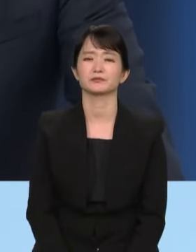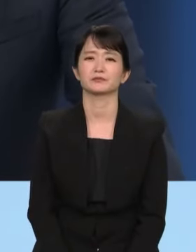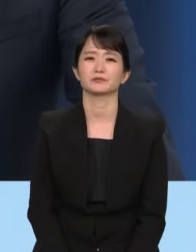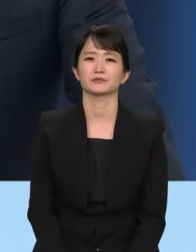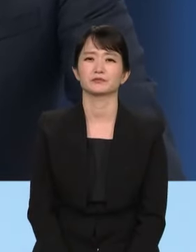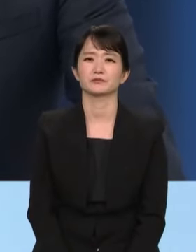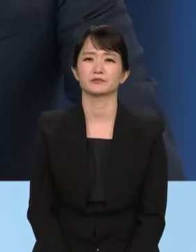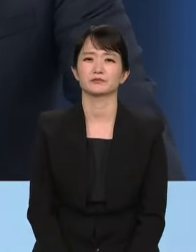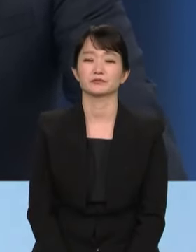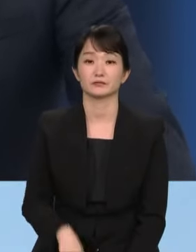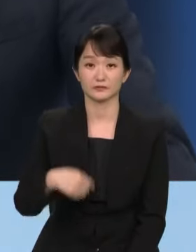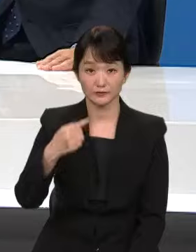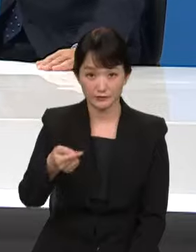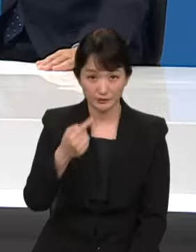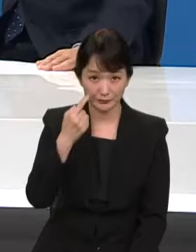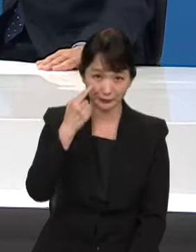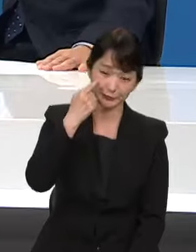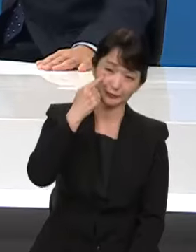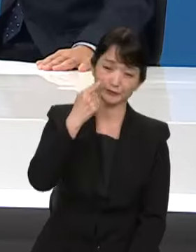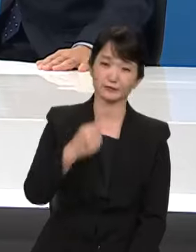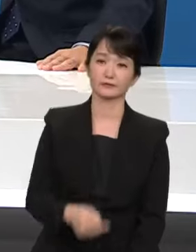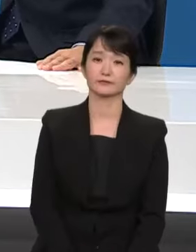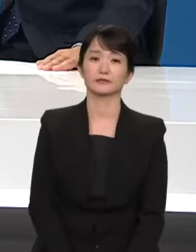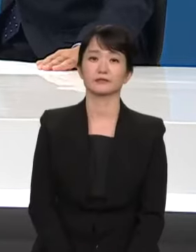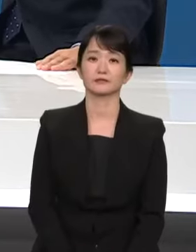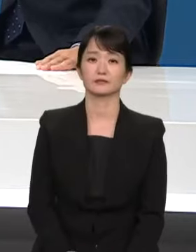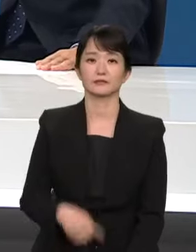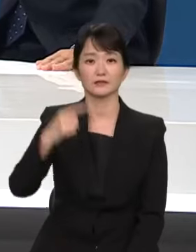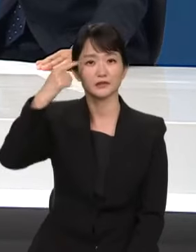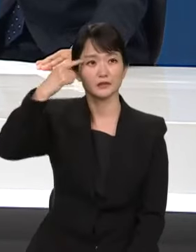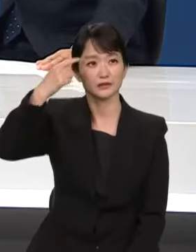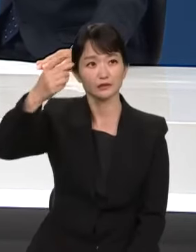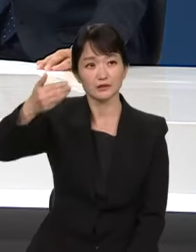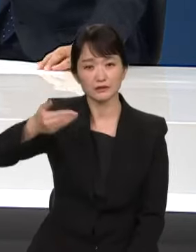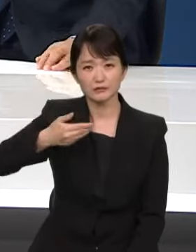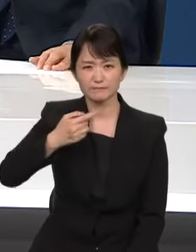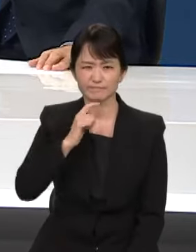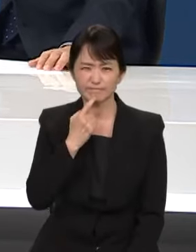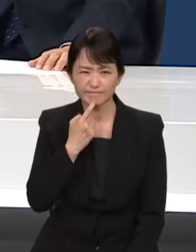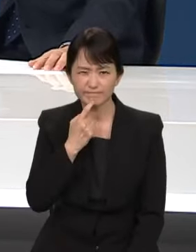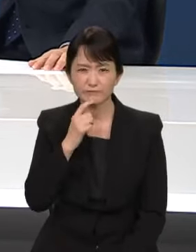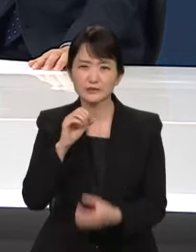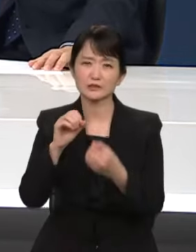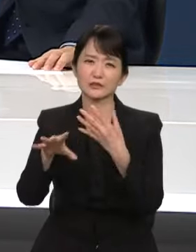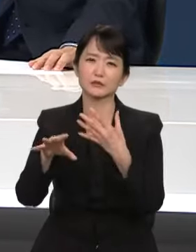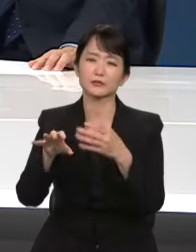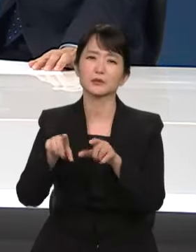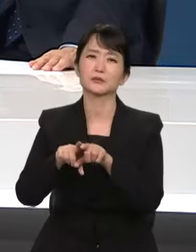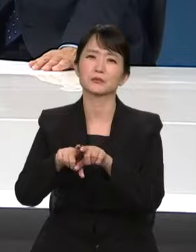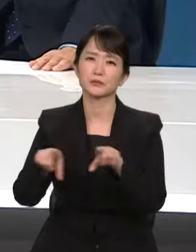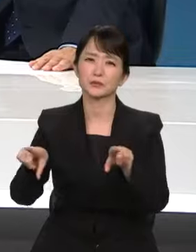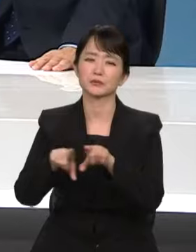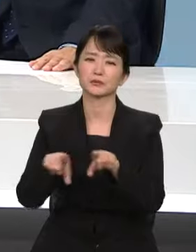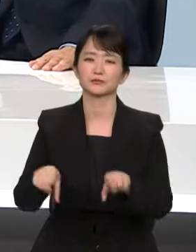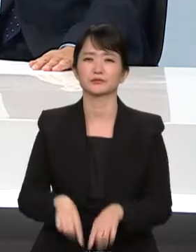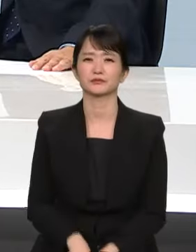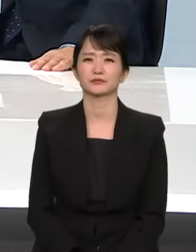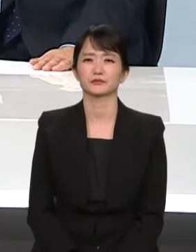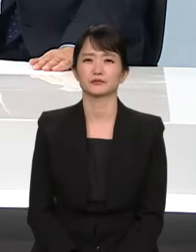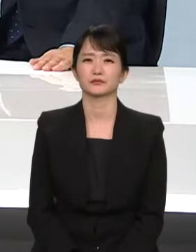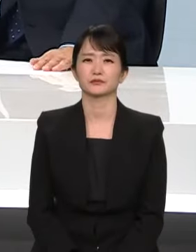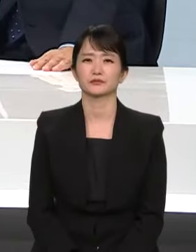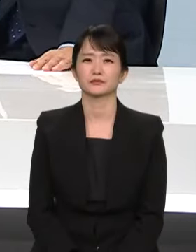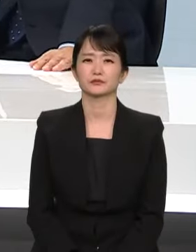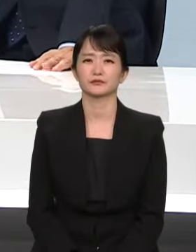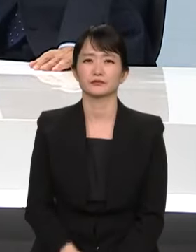볼까요? 자, 다음 이슈 가겠습니다. 질문은 집요했고 답변은 소상했다. 아, 오랜만에 듣는 말이네요. 명언이죠.